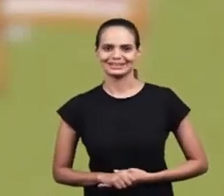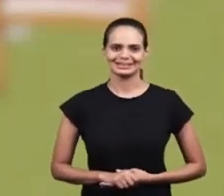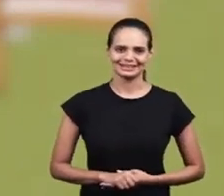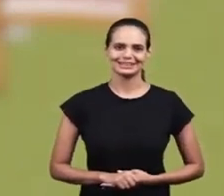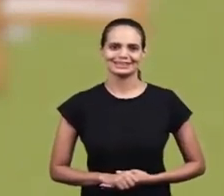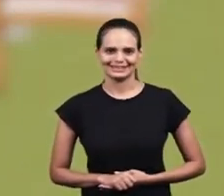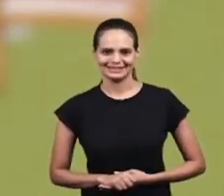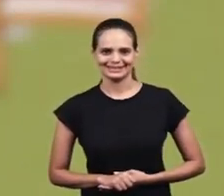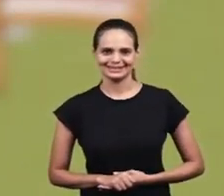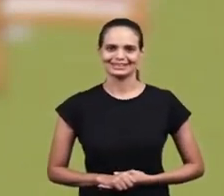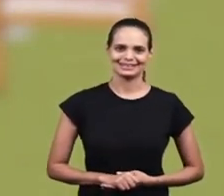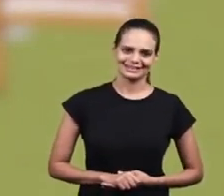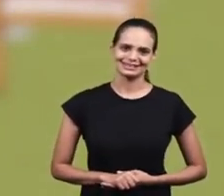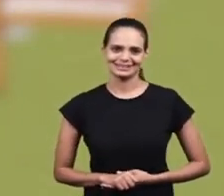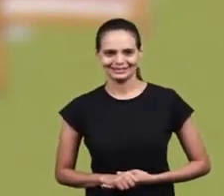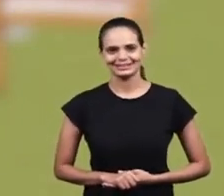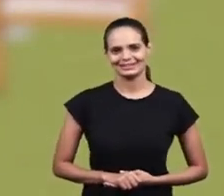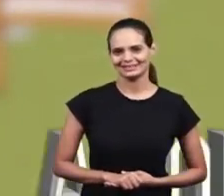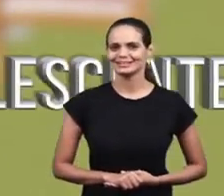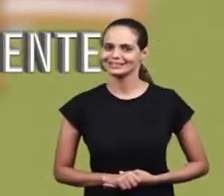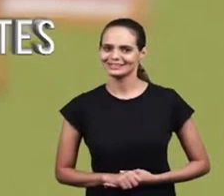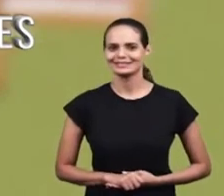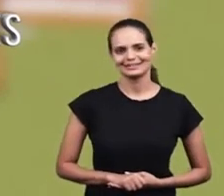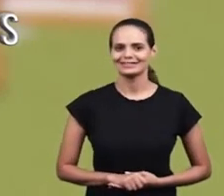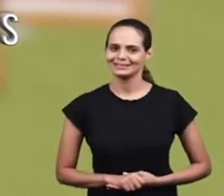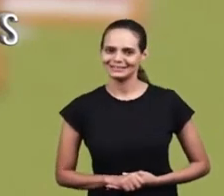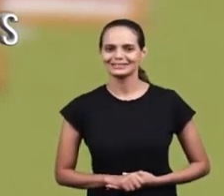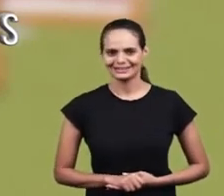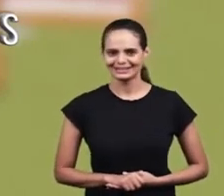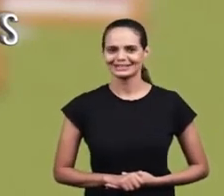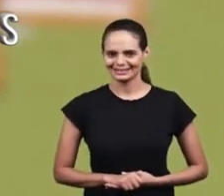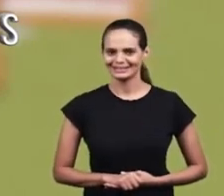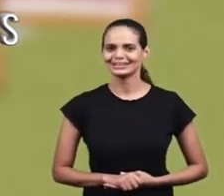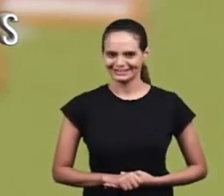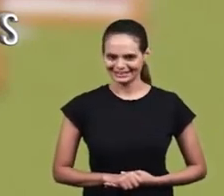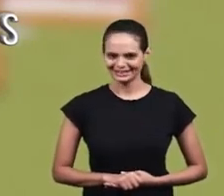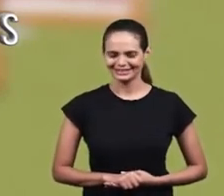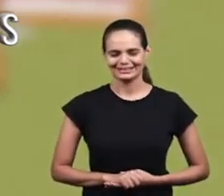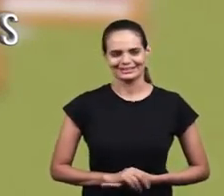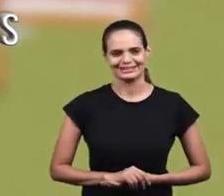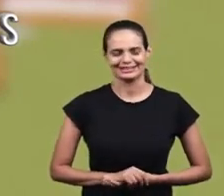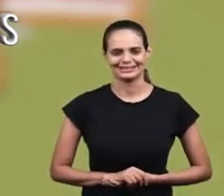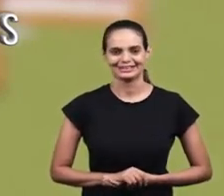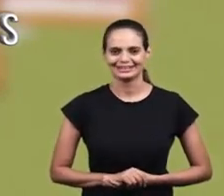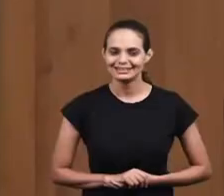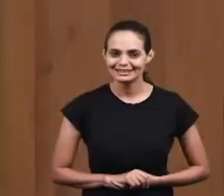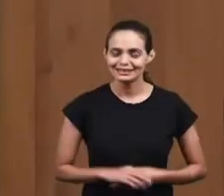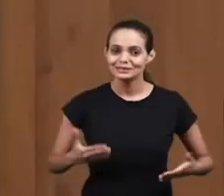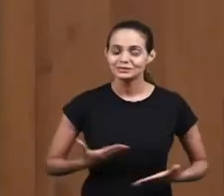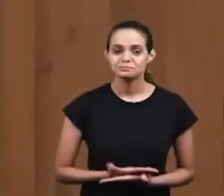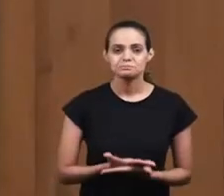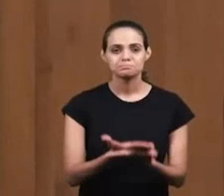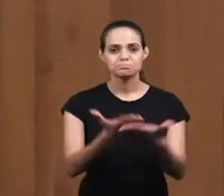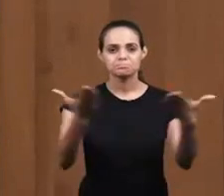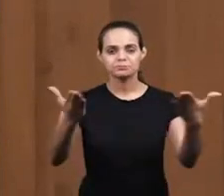Orientierung dienen. Und die Lehrerin Leticia Lyro wird über die Erlebnisse des Königs David im Sieg über Goliath